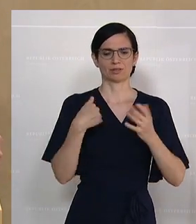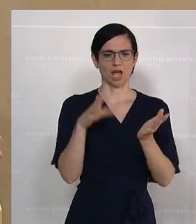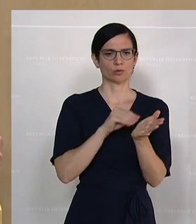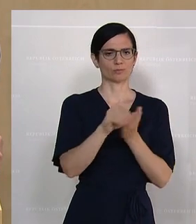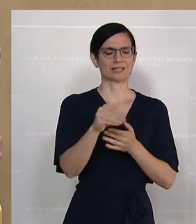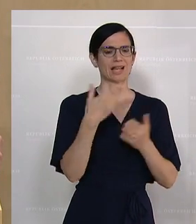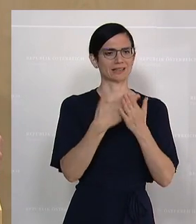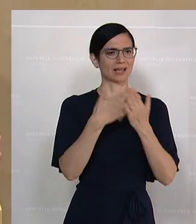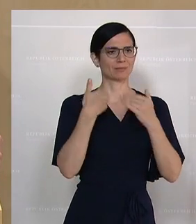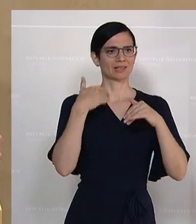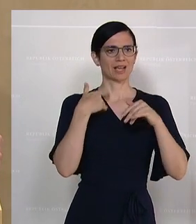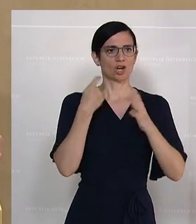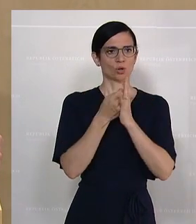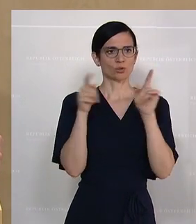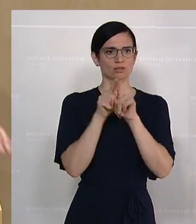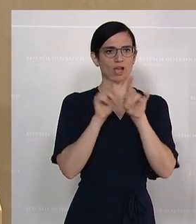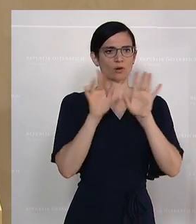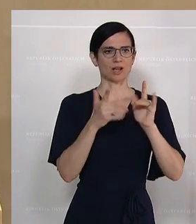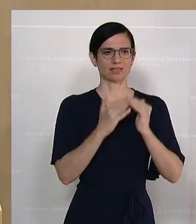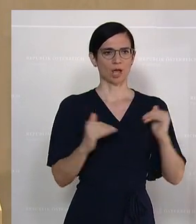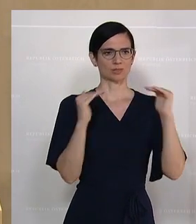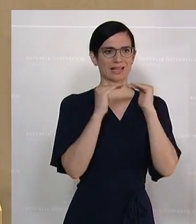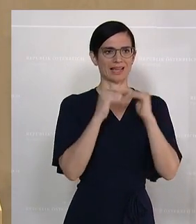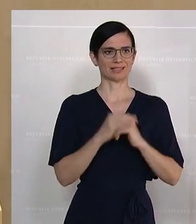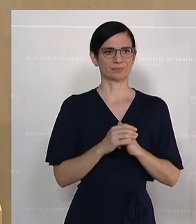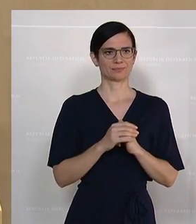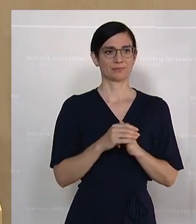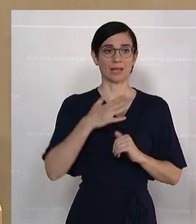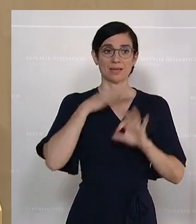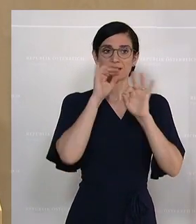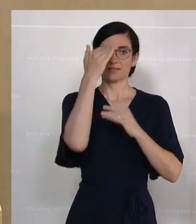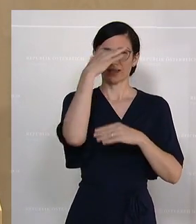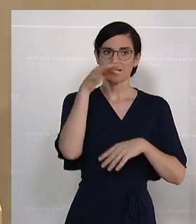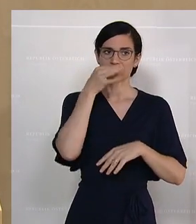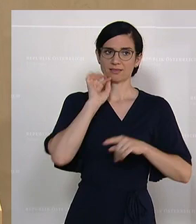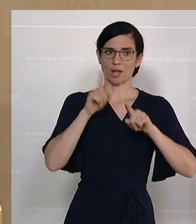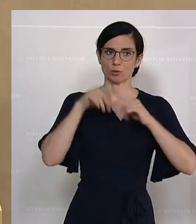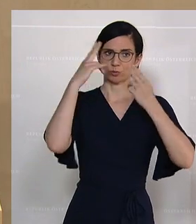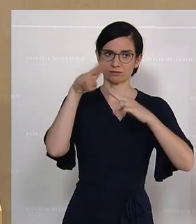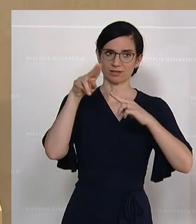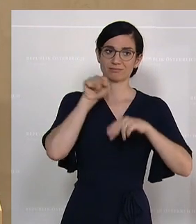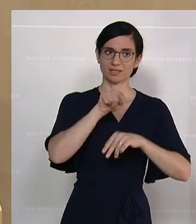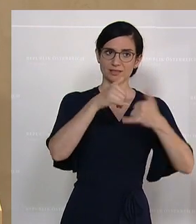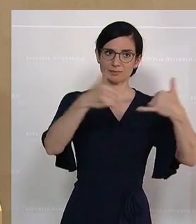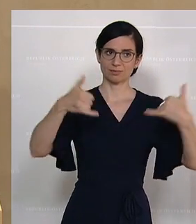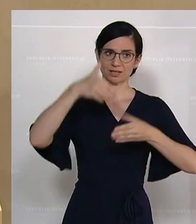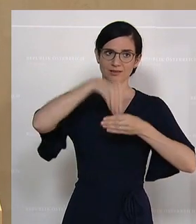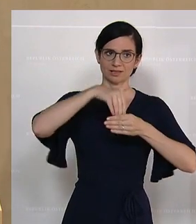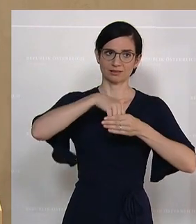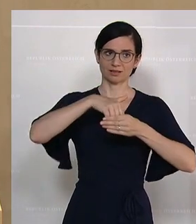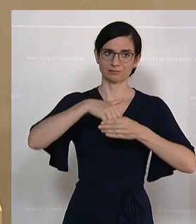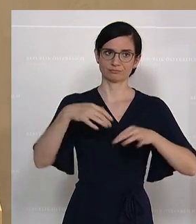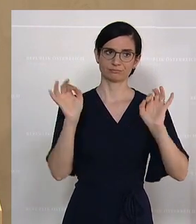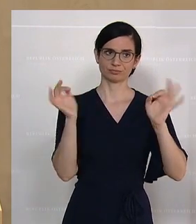diese kosten auch abfedern zu können meine sehr geehrten damen und herren das ist ein paket das sich sehen lassen kann das sind